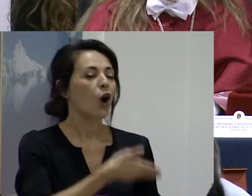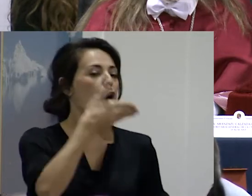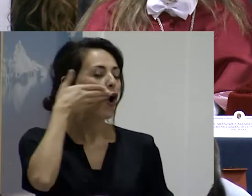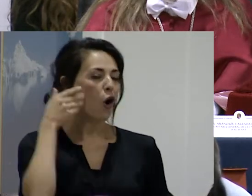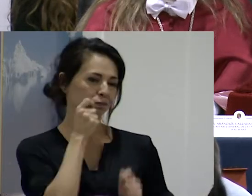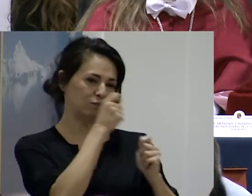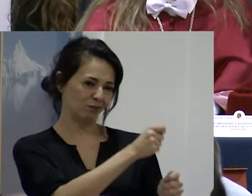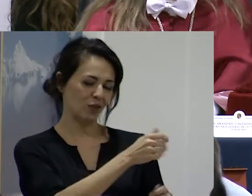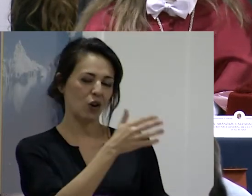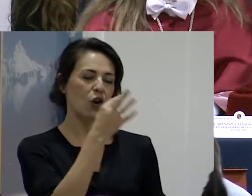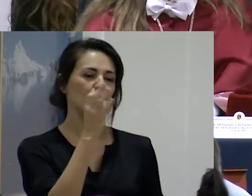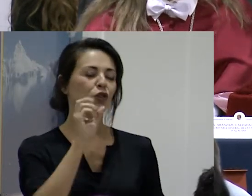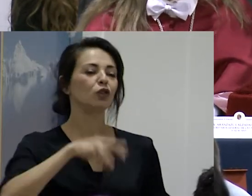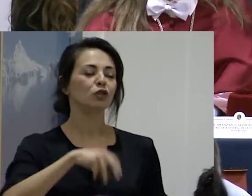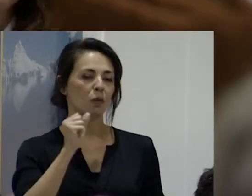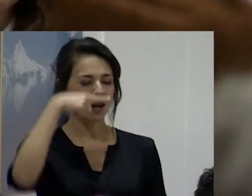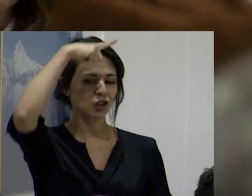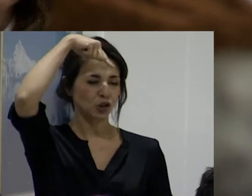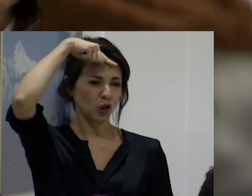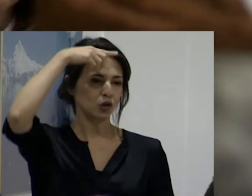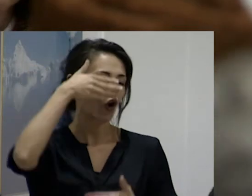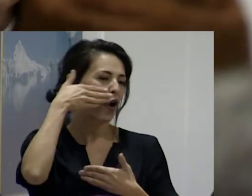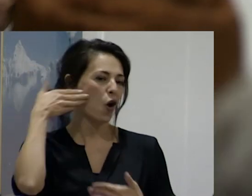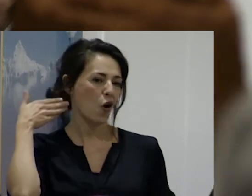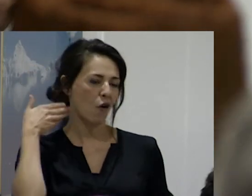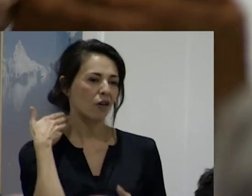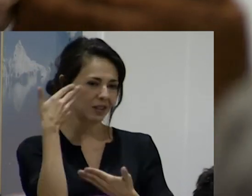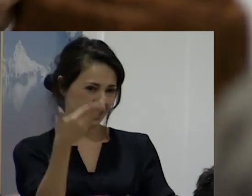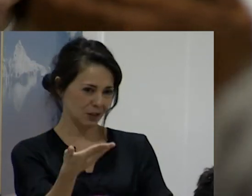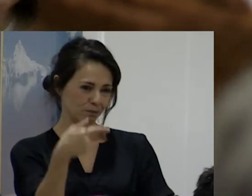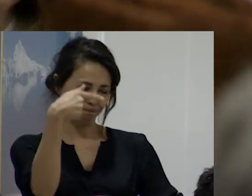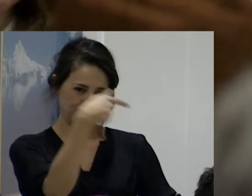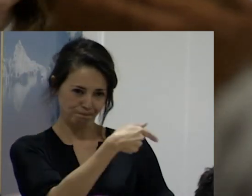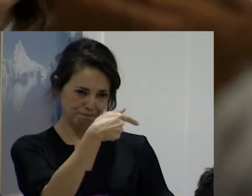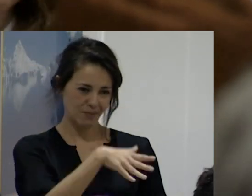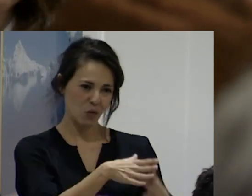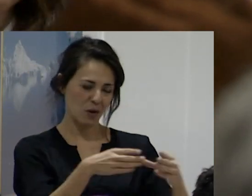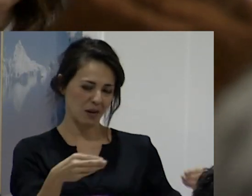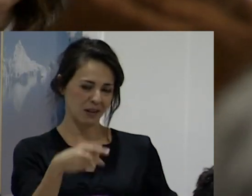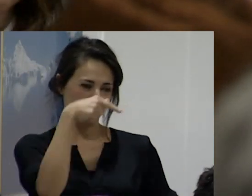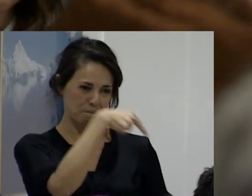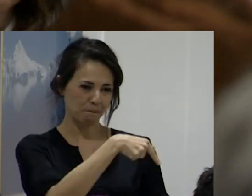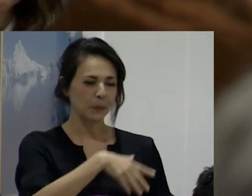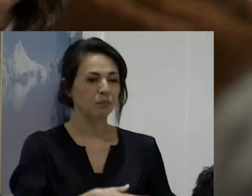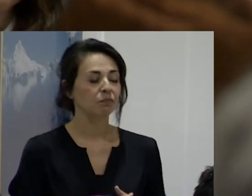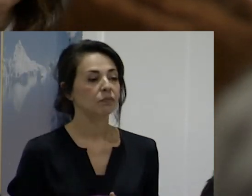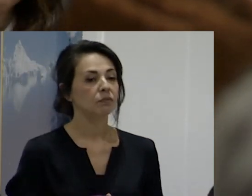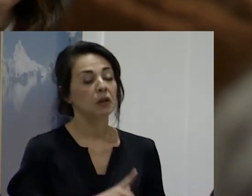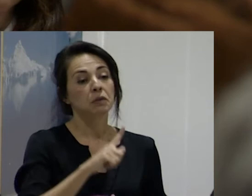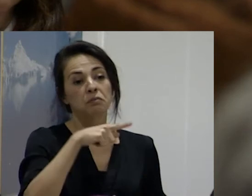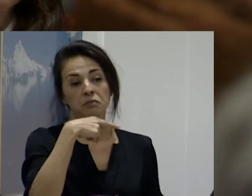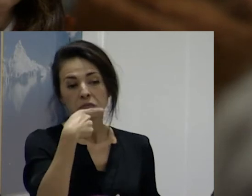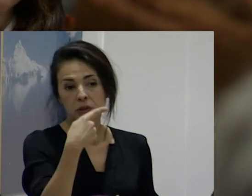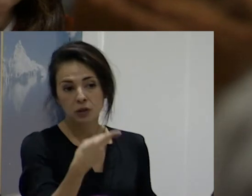a Tomàs Llorenç, al doctor honoris causa, el nou doctor honoris causa d'aquesta universitat. Després d'una extraordinària